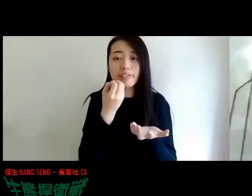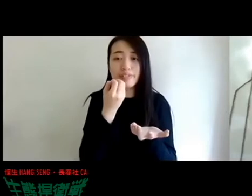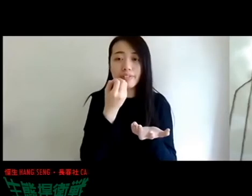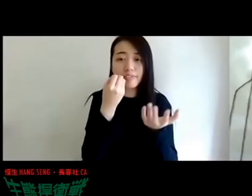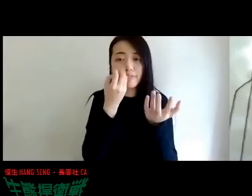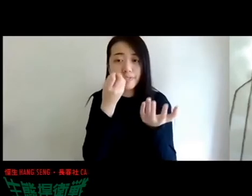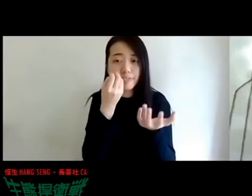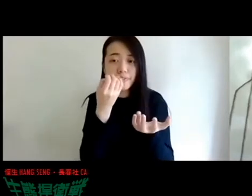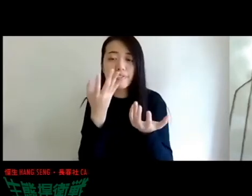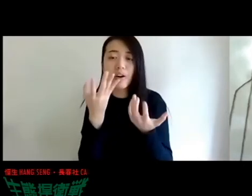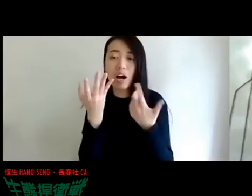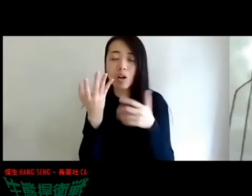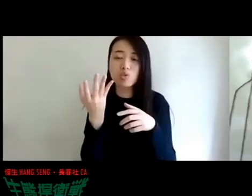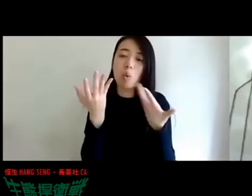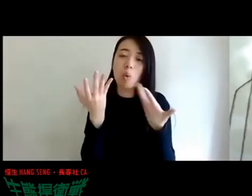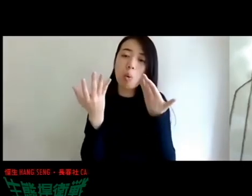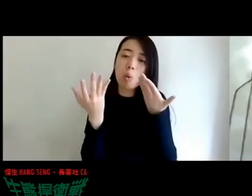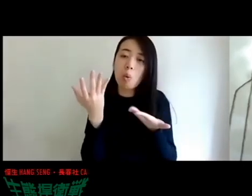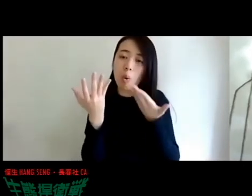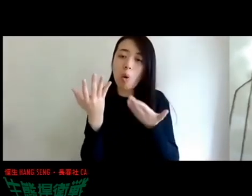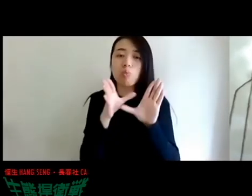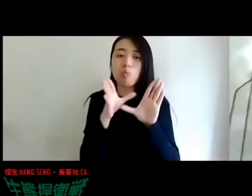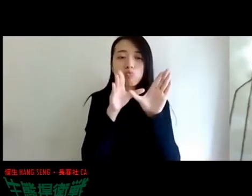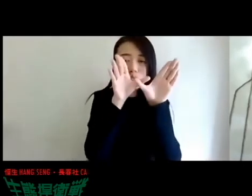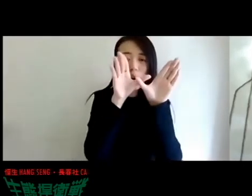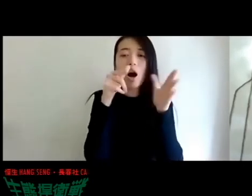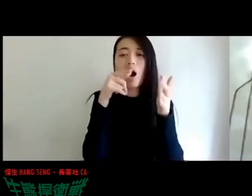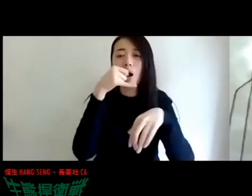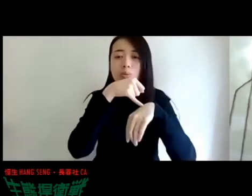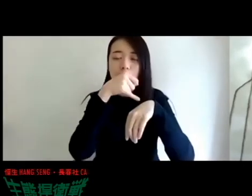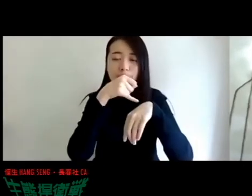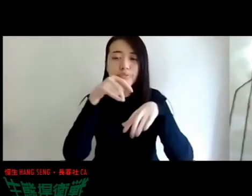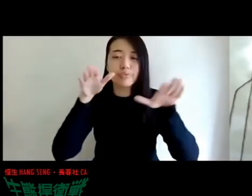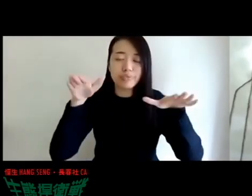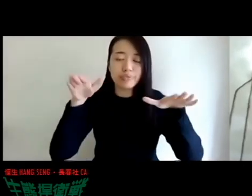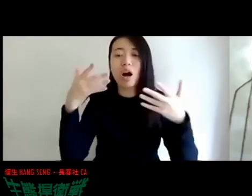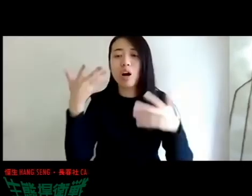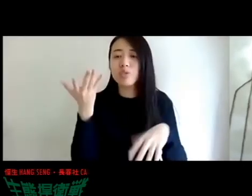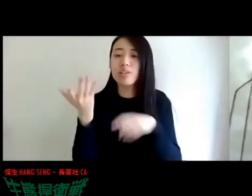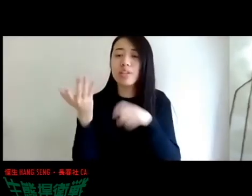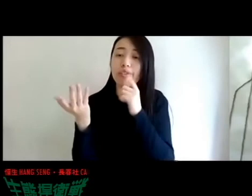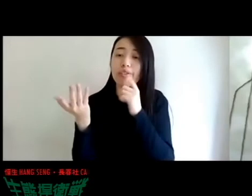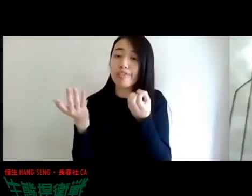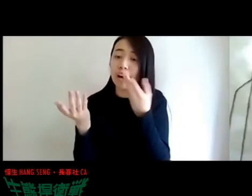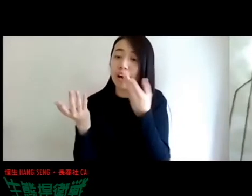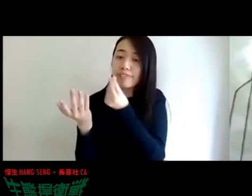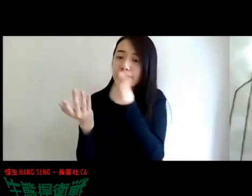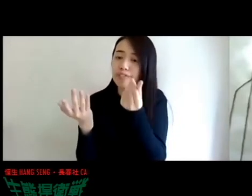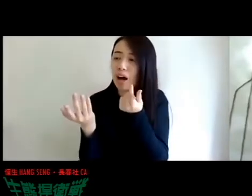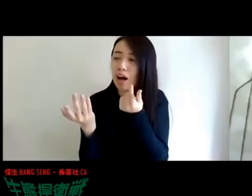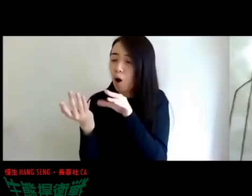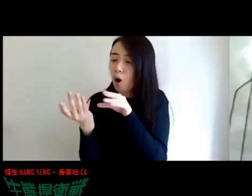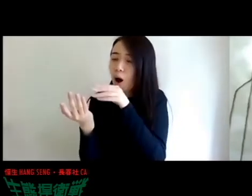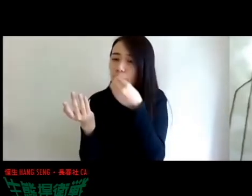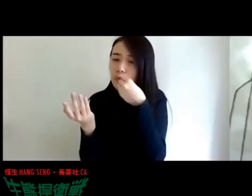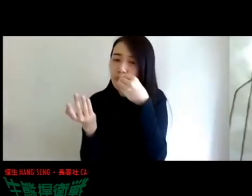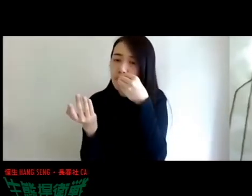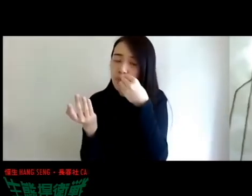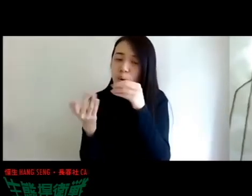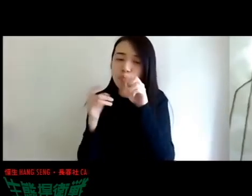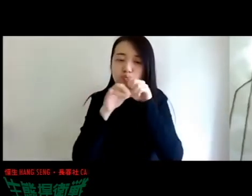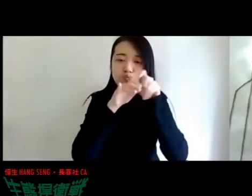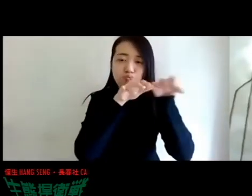樹木傳播花粉啦，咁亦都會生長在個樹葉唔同的部分嘅。咁原來